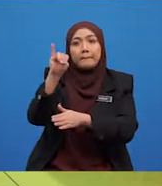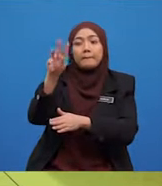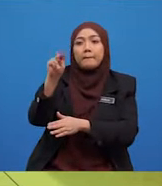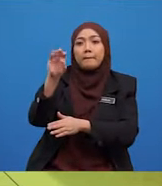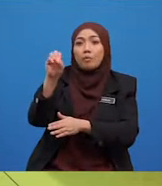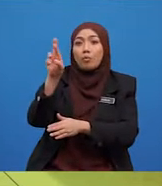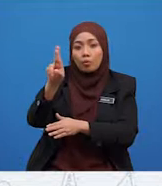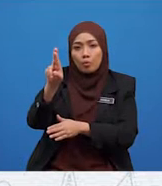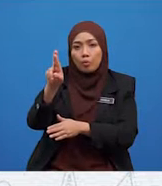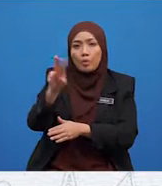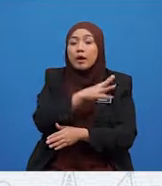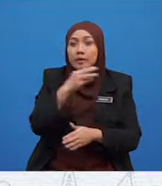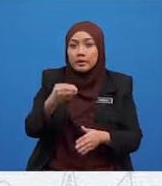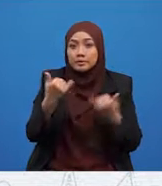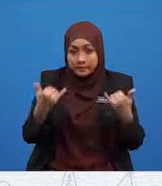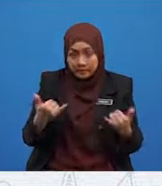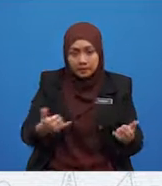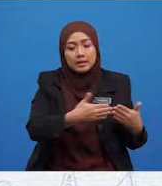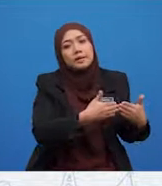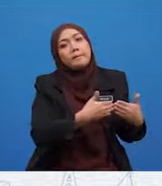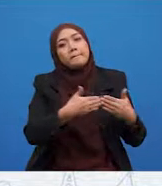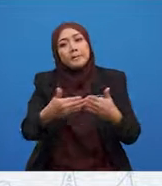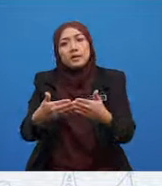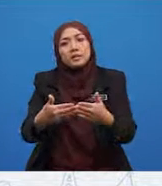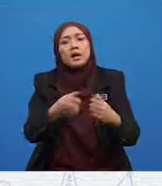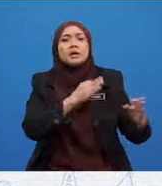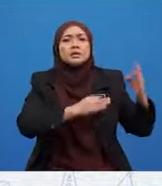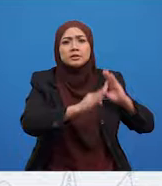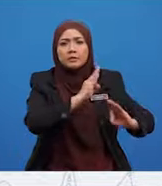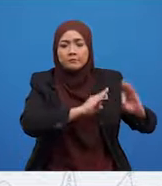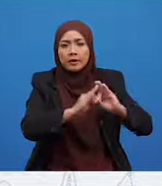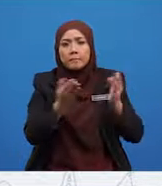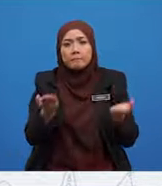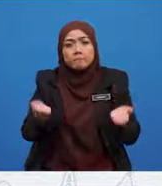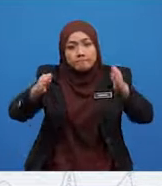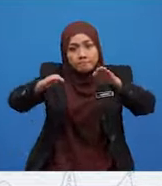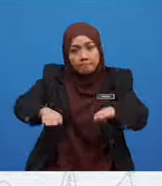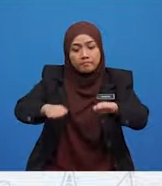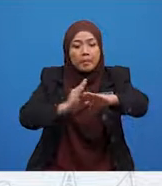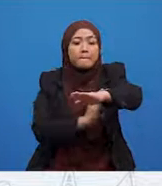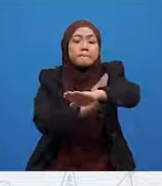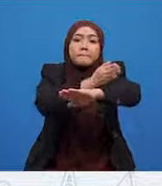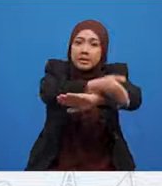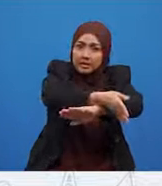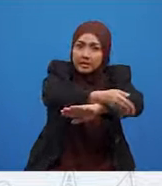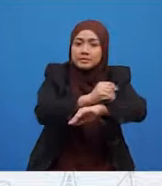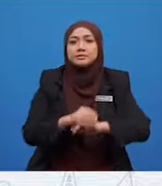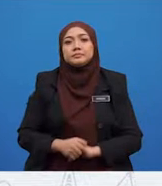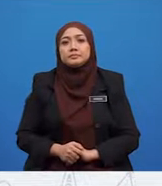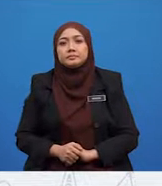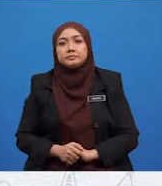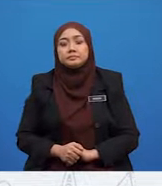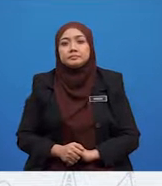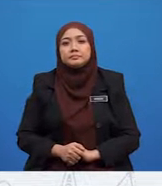dengan mempelajari sifat simetri perentas. Kita akan mempelajari